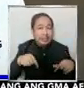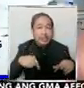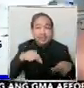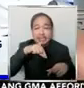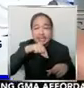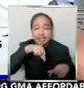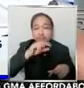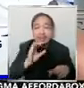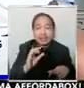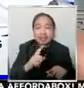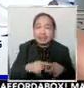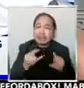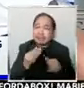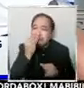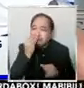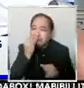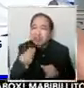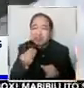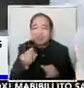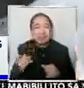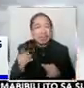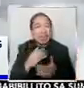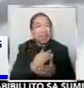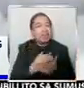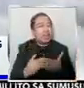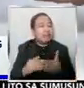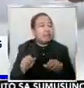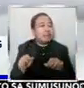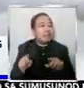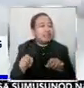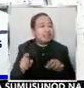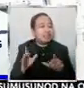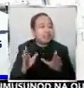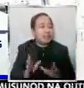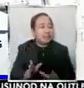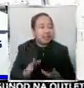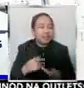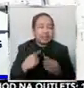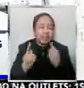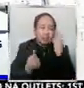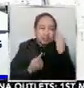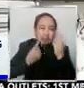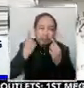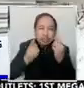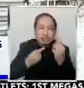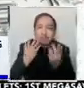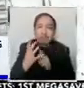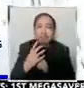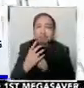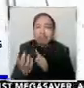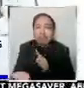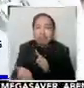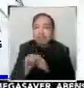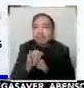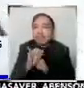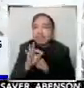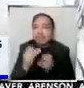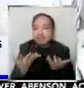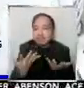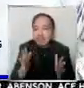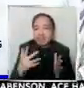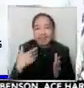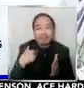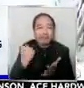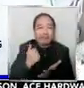lang. Pangamba ng ilang vendor dito, baka lalo raw silang mawala ng parokyano kapag may executive order ng mag-uutos